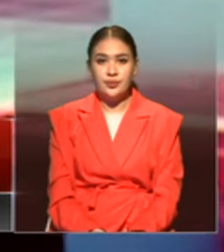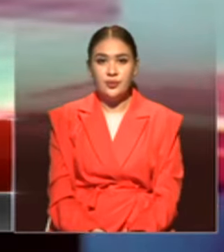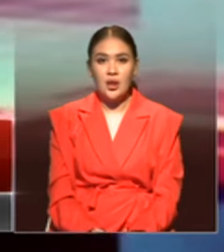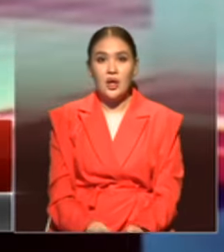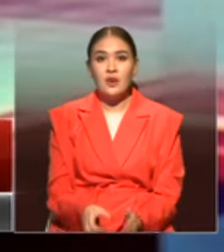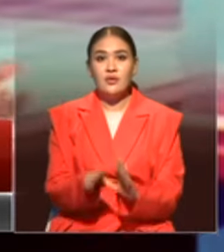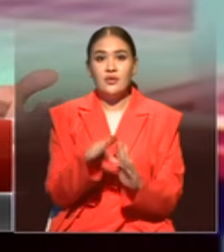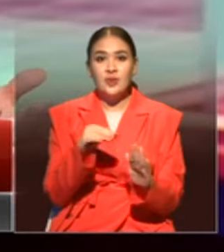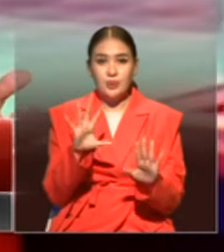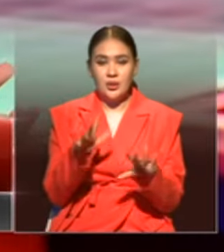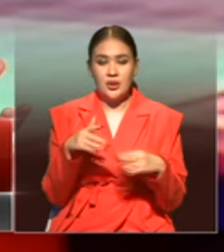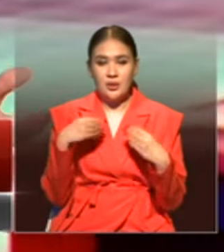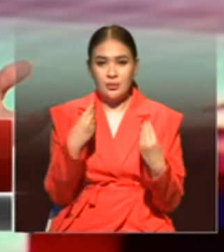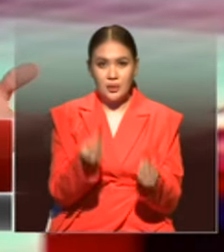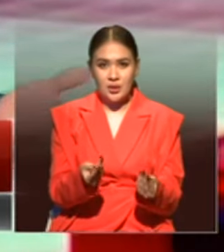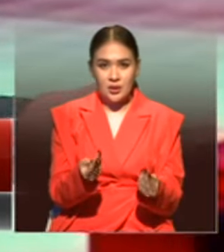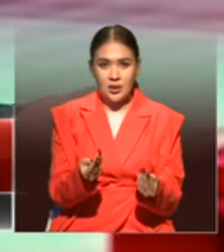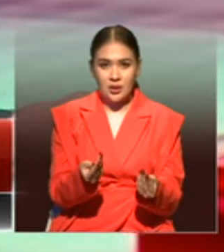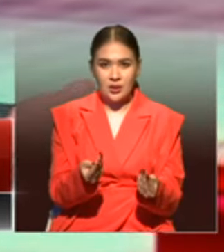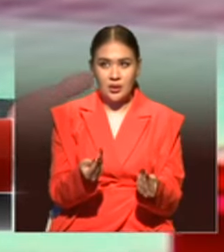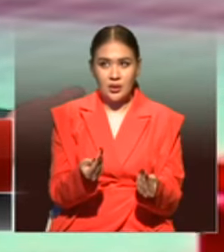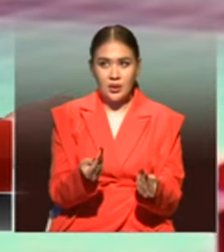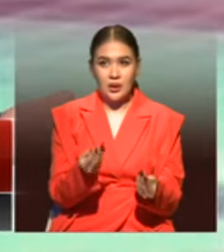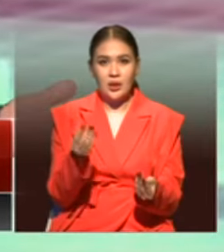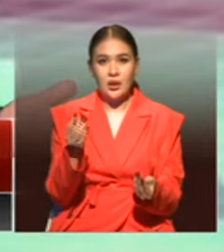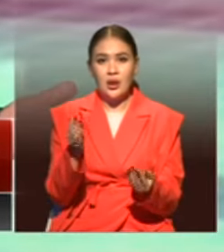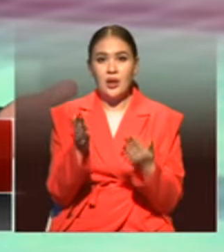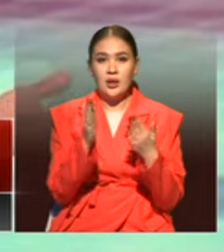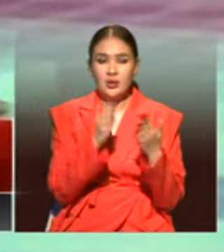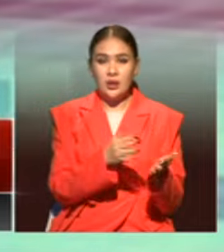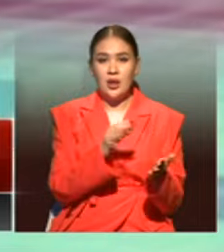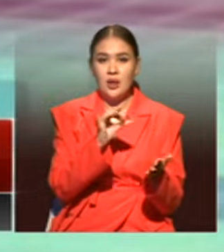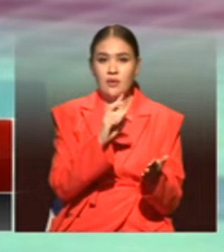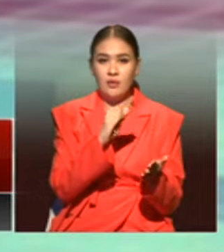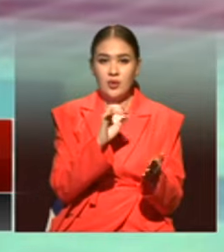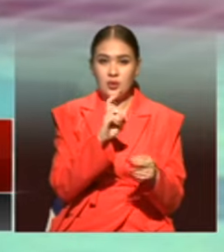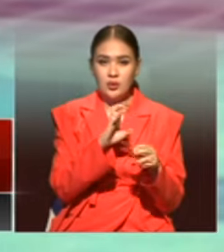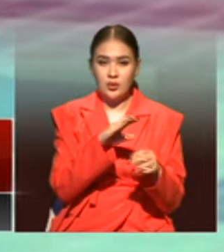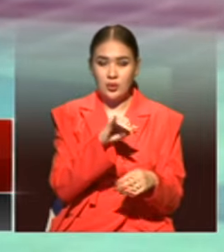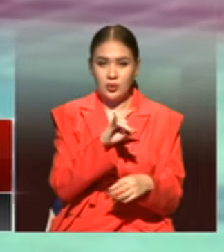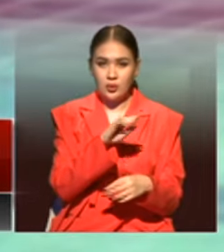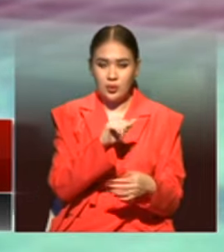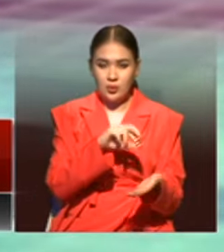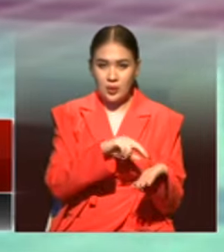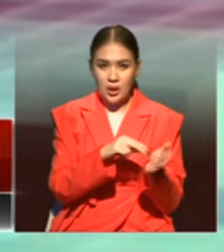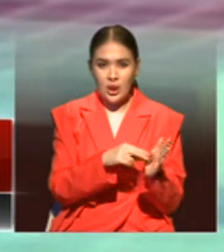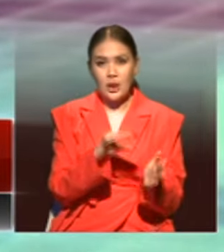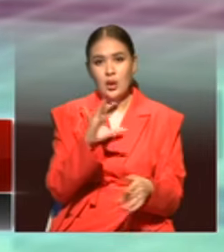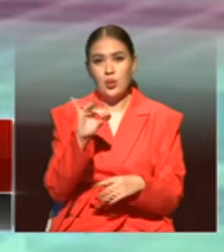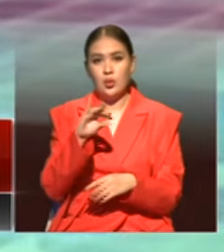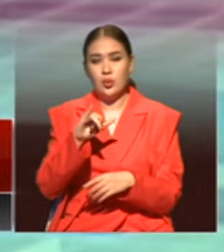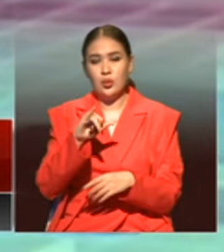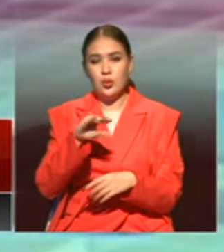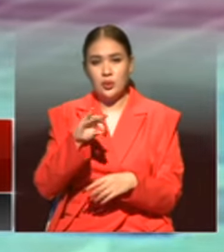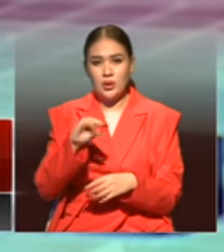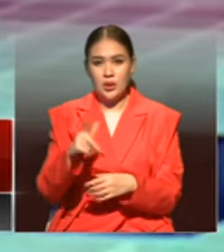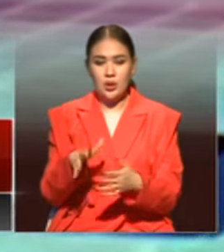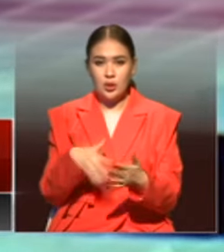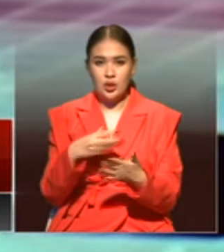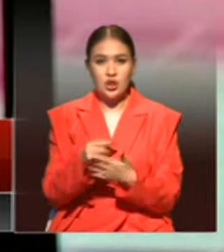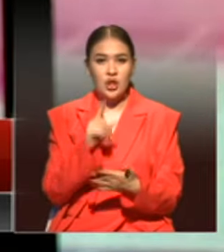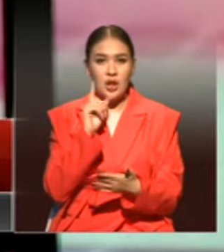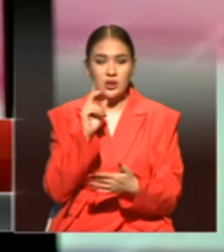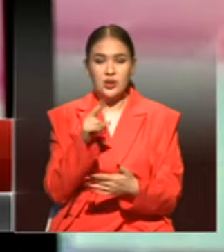выбор берсек те, таңдау мүмкіндік. Иә, таңдау. Или инфраструктура жаса, немесе утиль төлейсің, онда жасыл даму сол